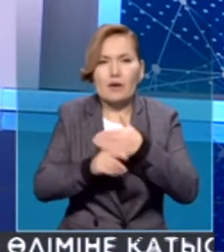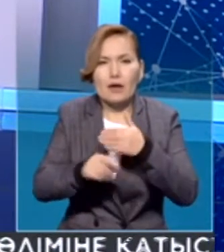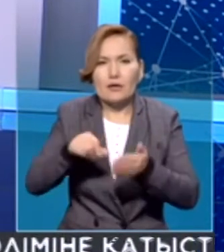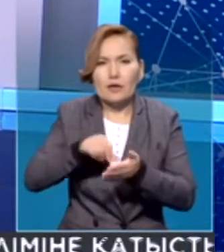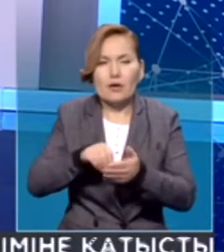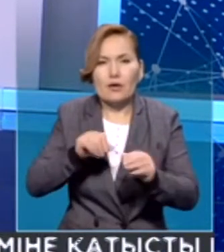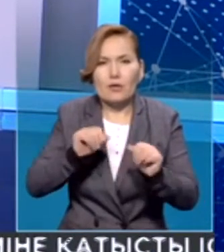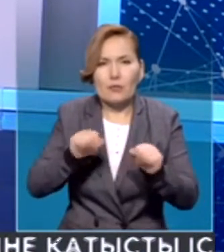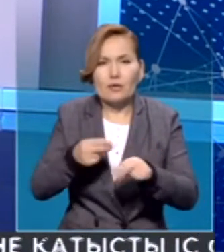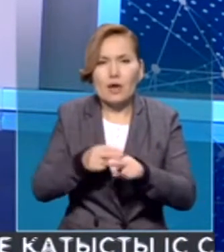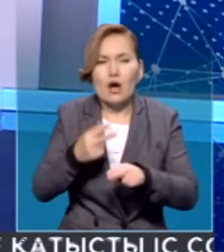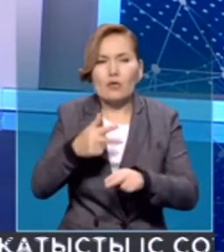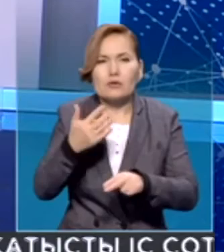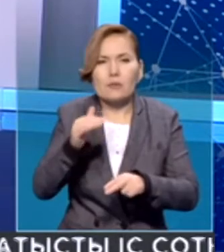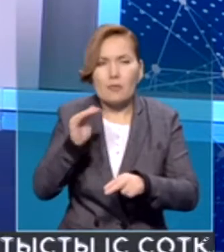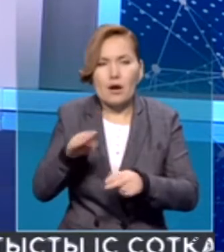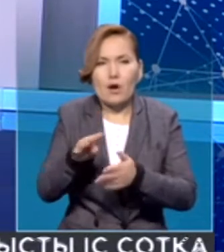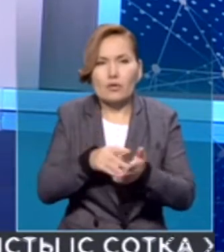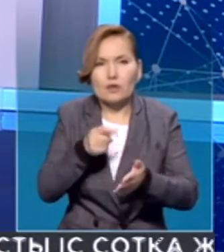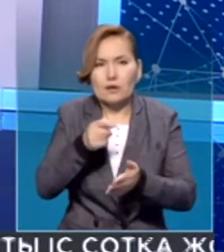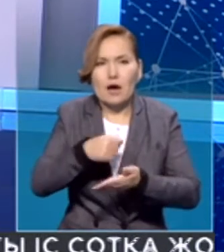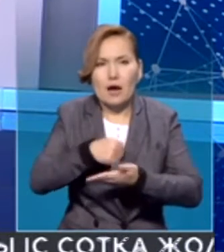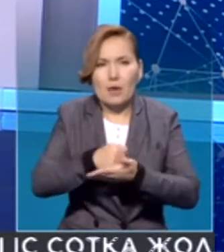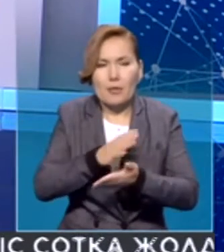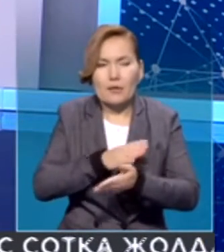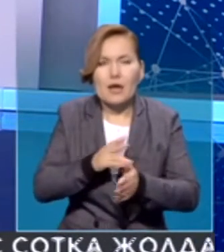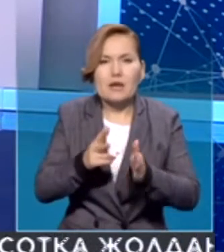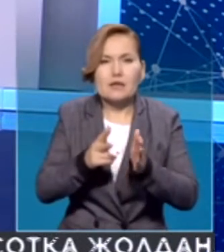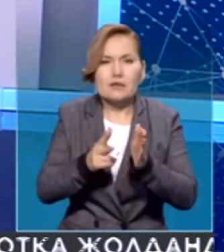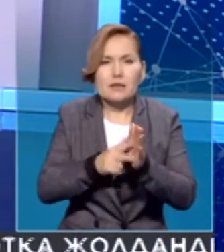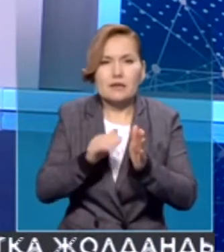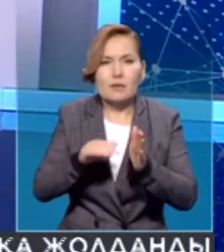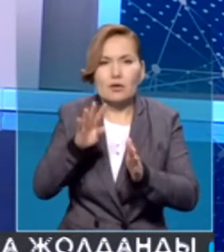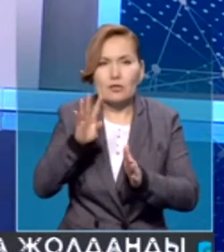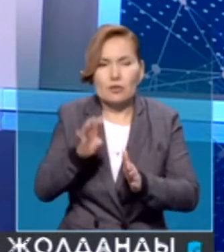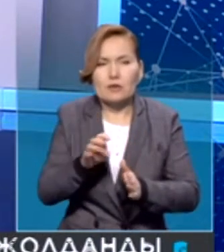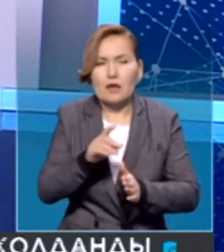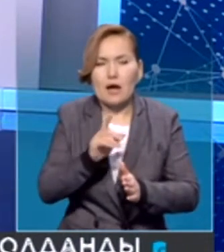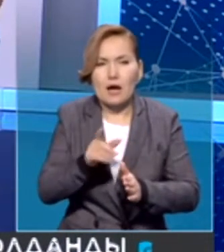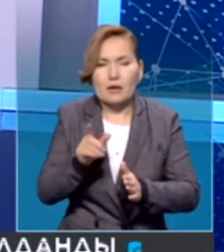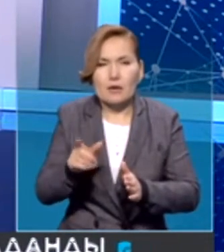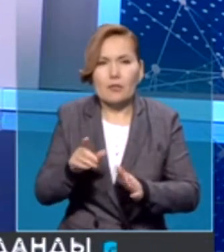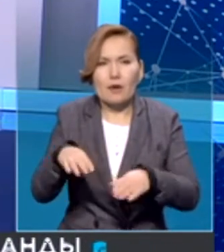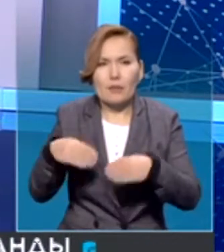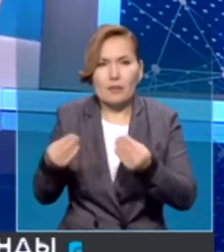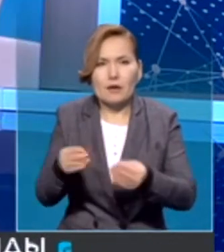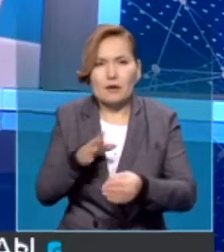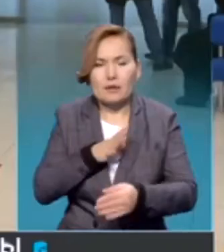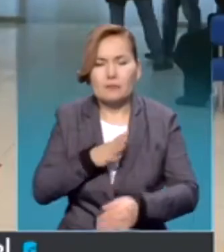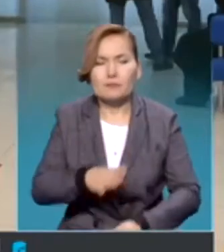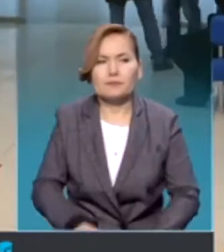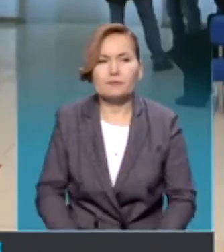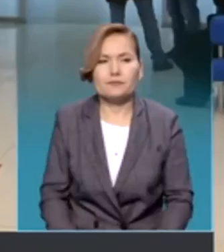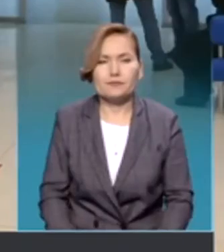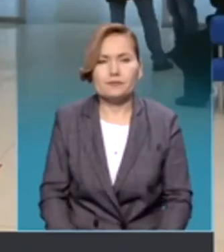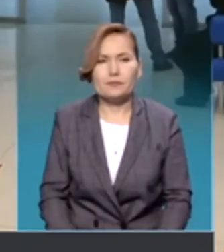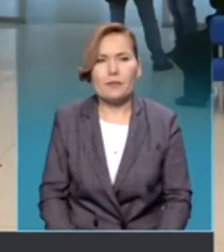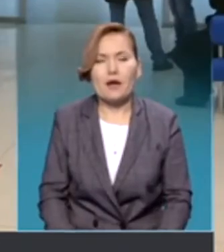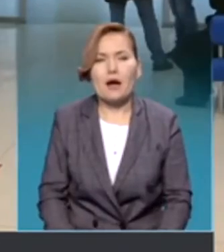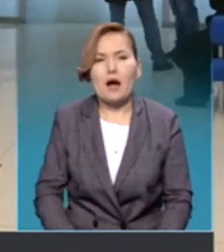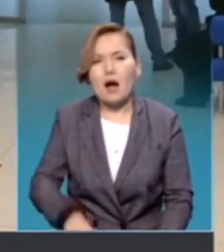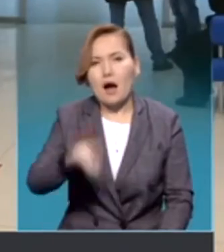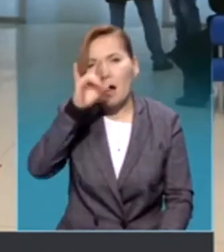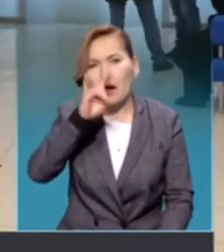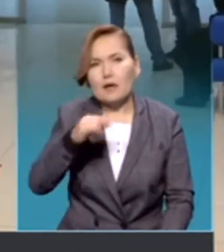дейін 35 мыңнан аса өтініш қабылданды, оның 8400-і мақұлданды.